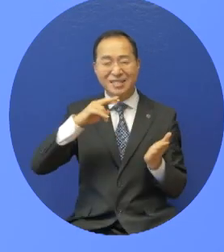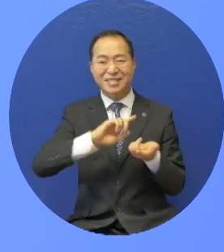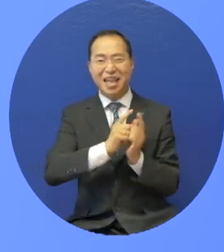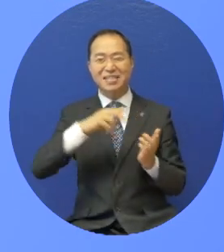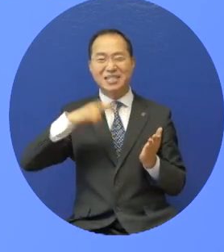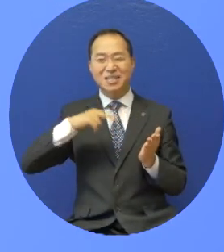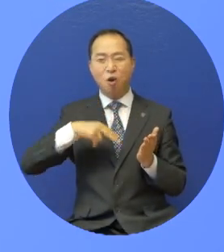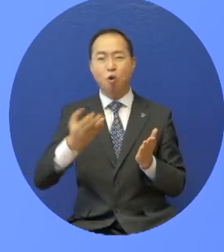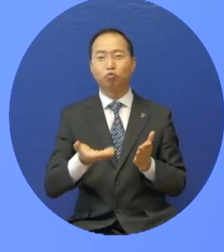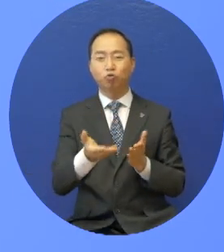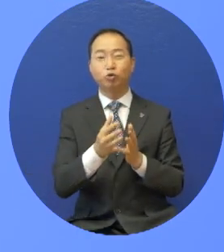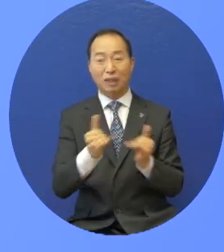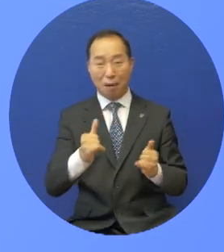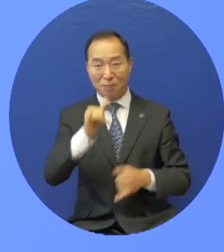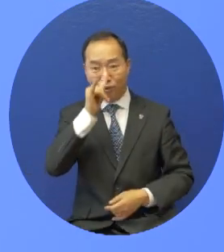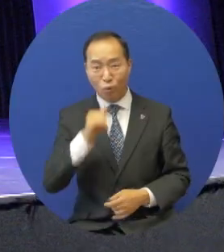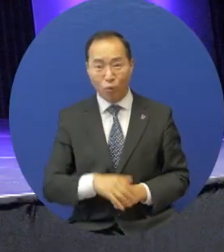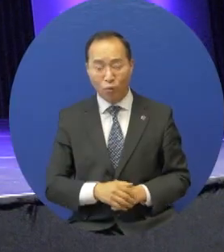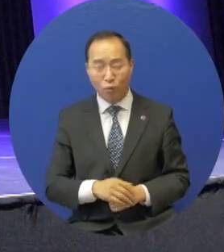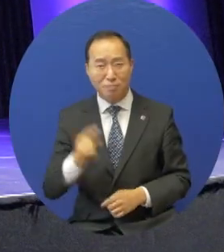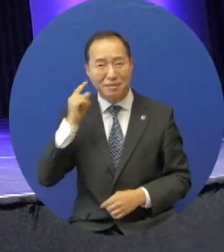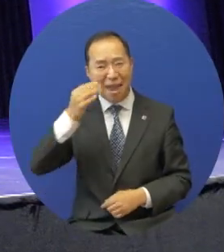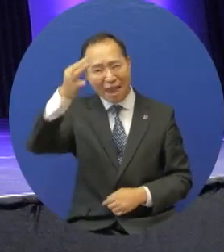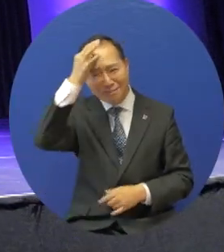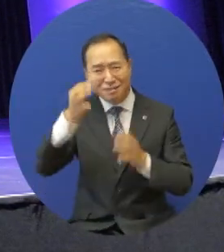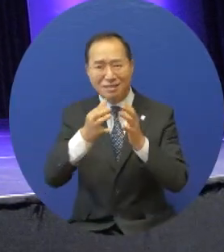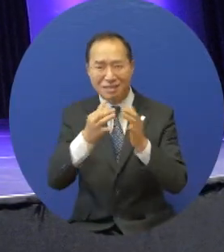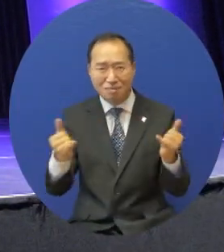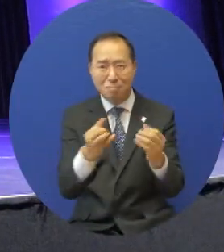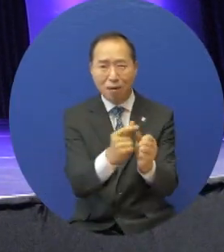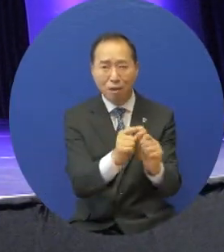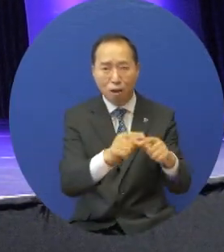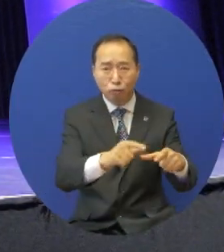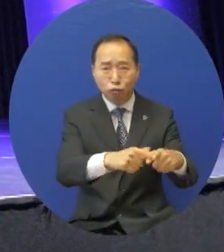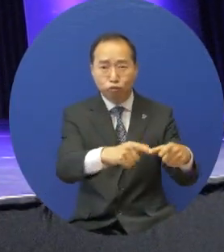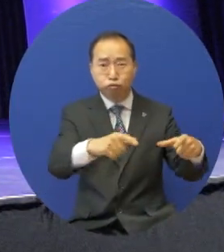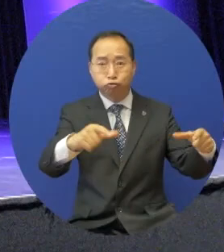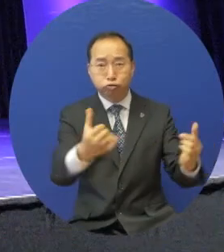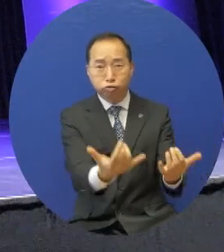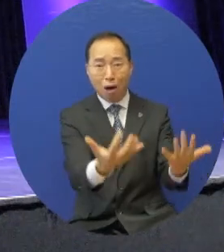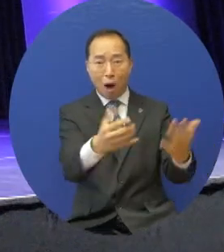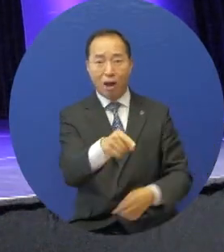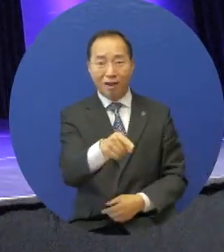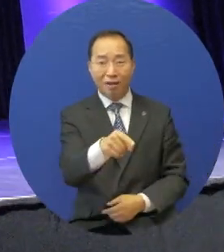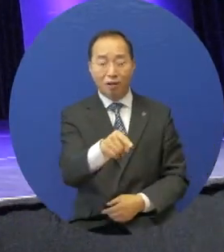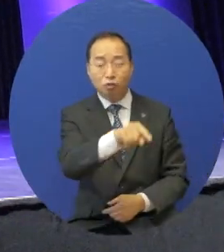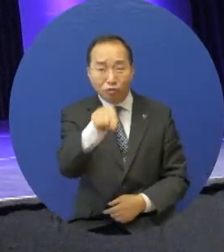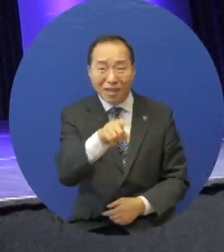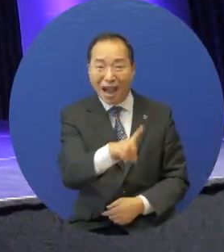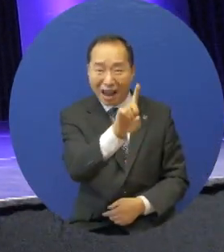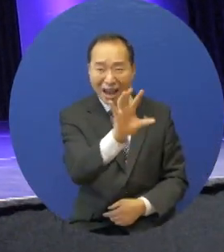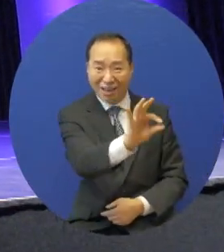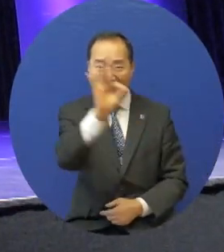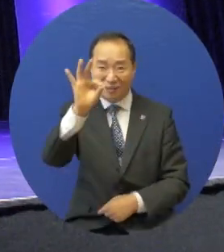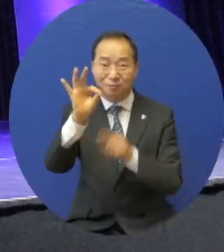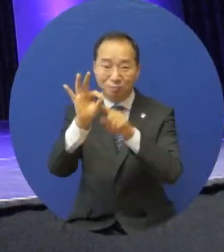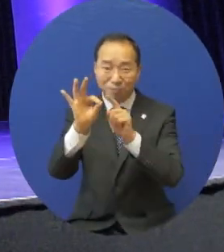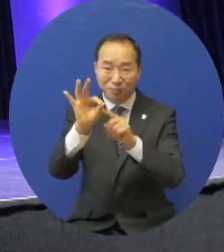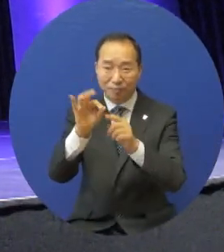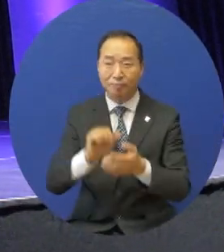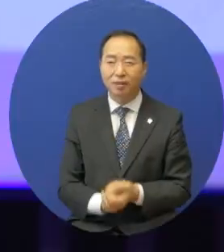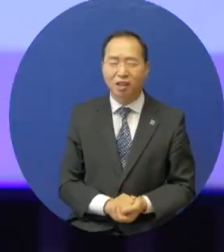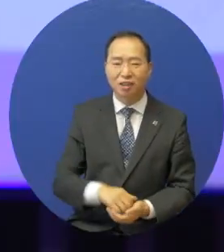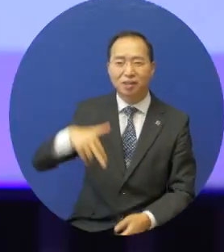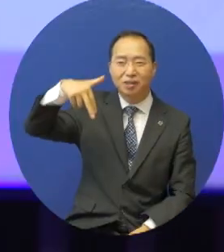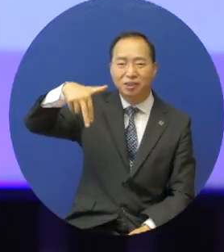말하면요, 예능인이라고 보시면 됩니다. 이 예능인들이 다양하게 이제 등장을 합니다. 그중에 이제 한 직종을 소개해